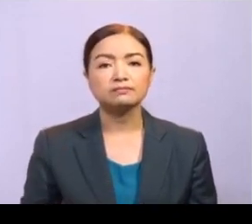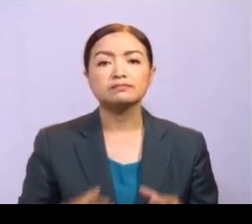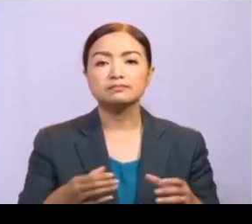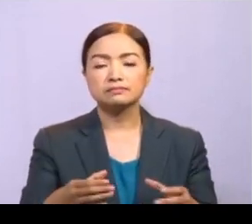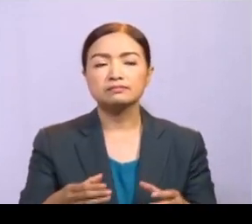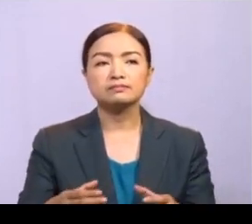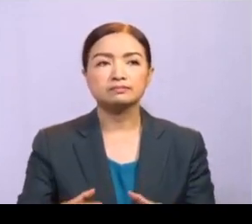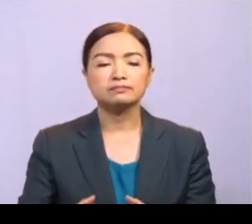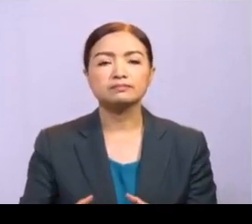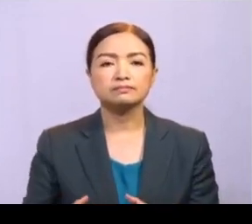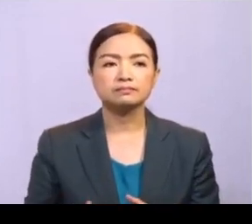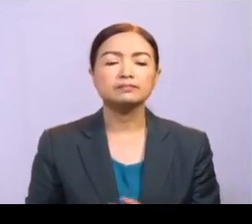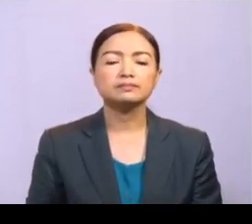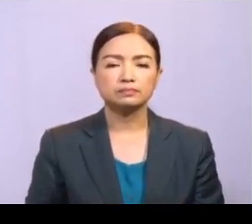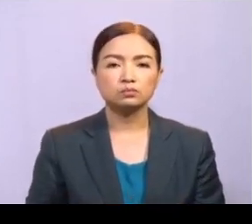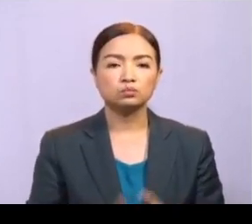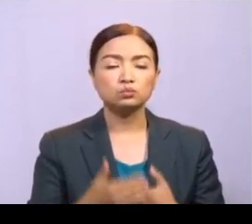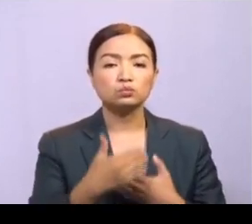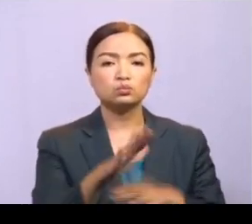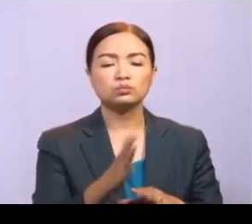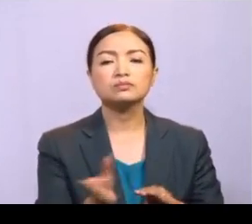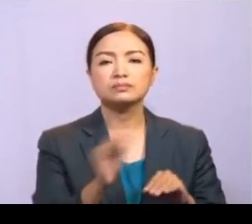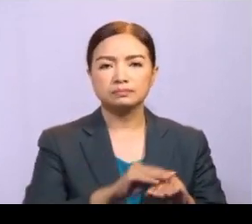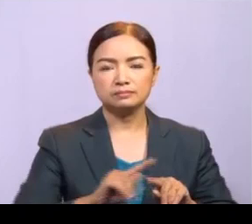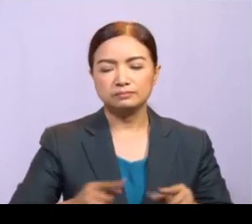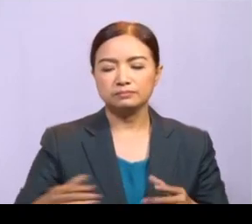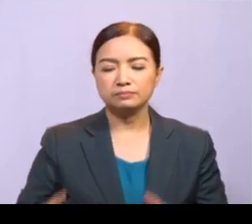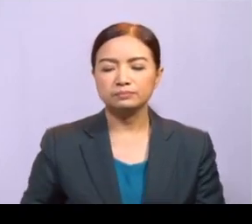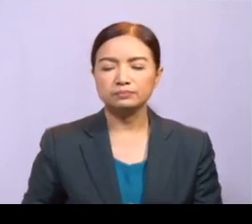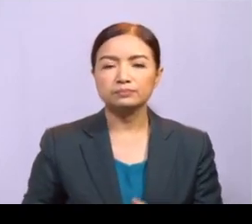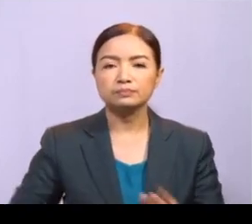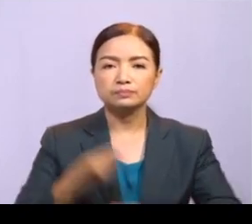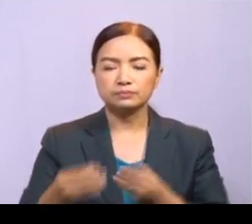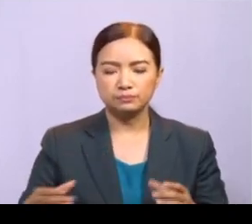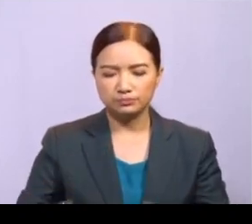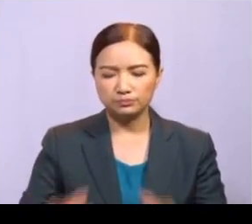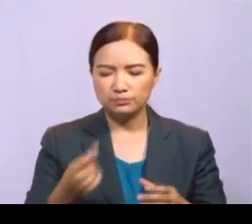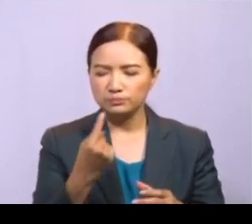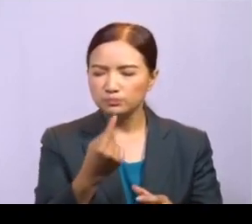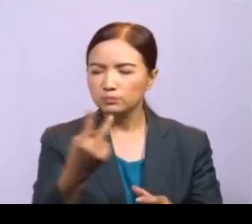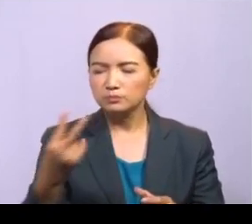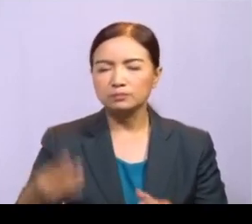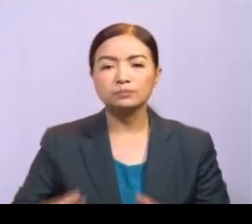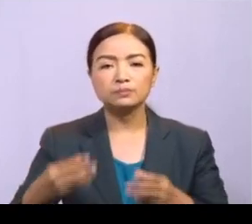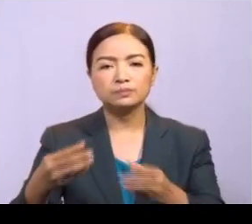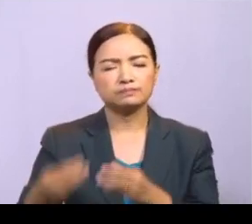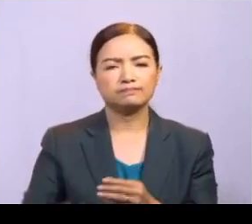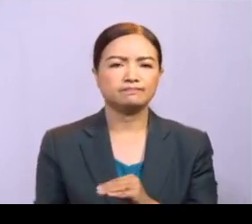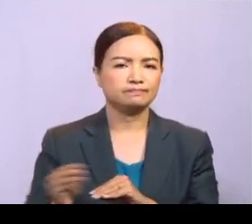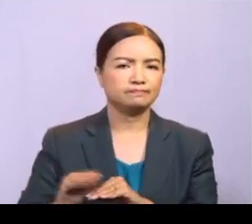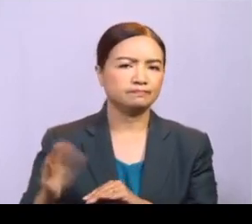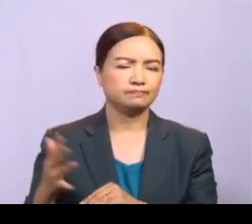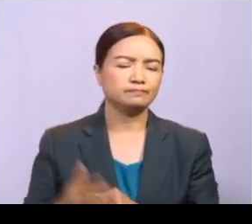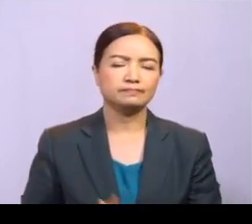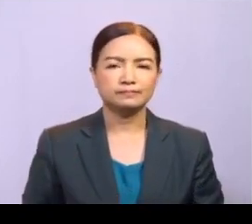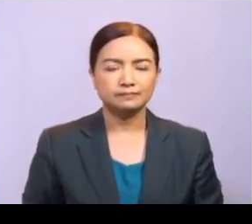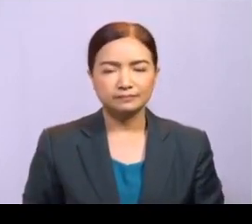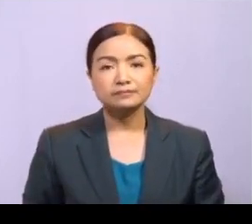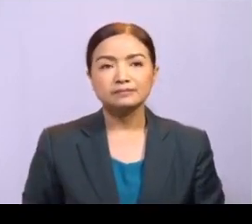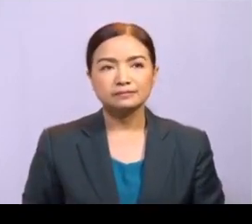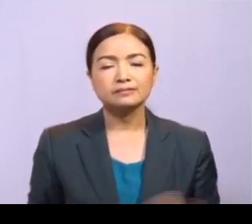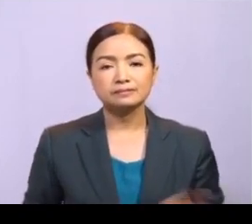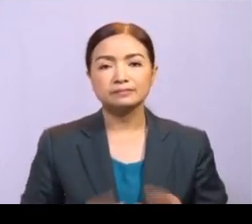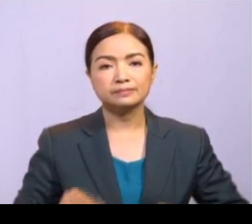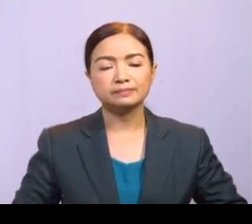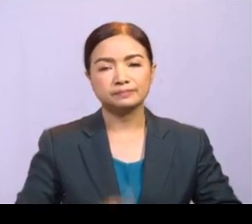ขึ้นแค่ค้าขายส่งแต่ว่าขายปลีกไม่ได้ขึ้นนะอันนี้ยืนยันนะขายปลีกไม่ขึ้นแค่ค่าขายส่งโดยเป็นการ